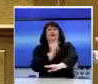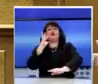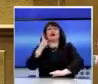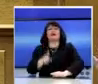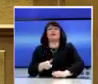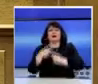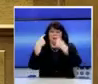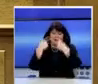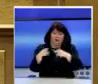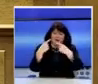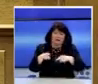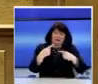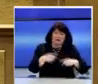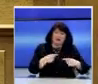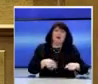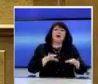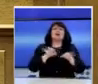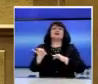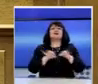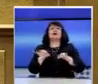άλλο σχέδιο.